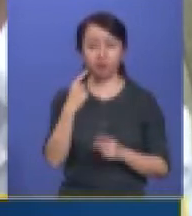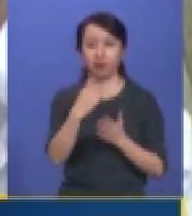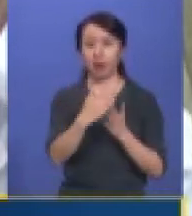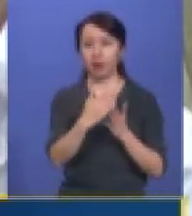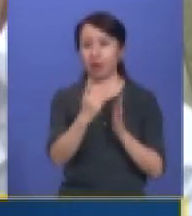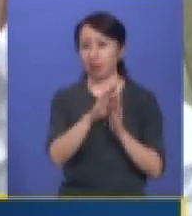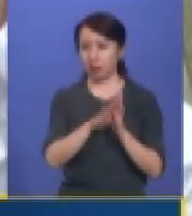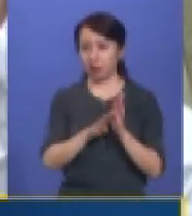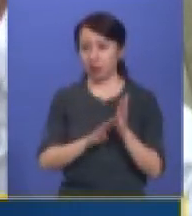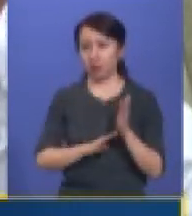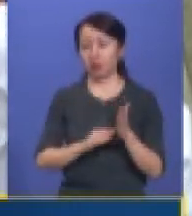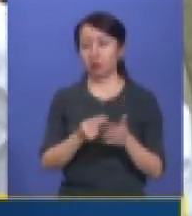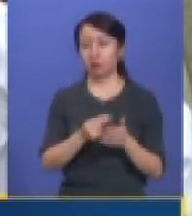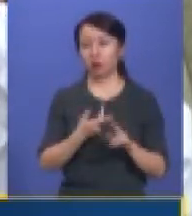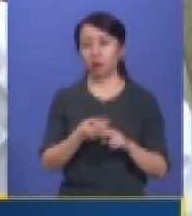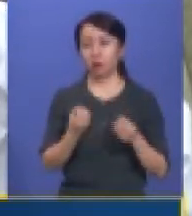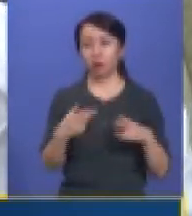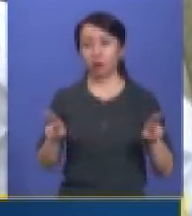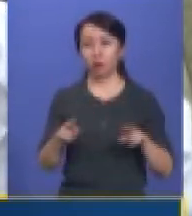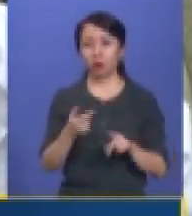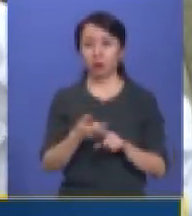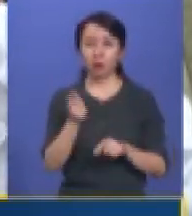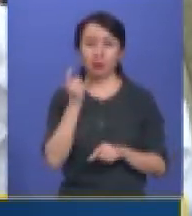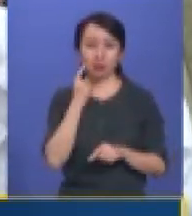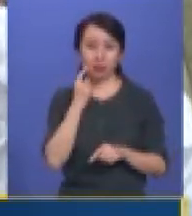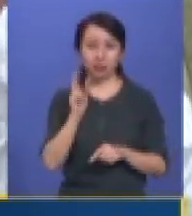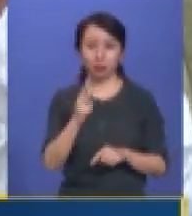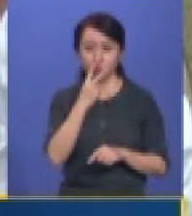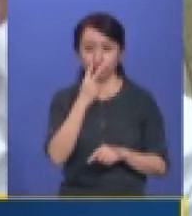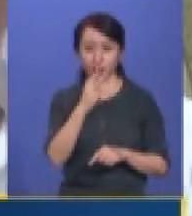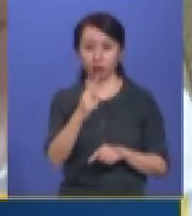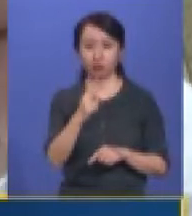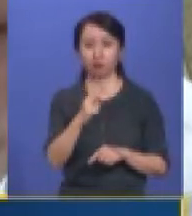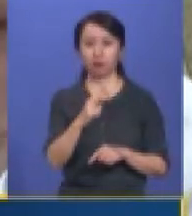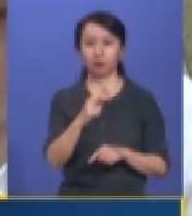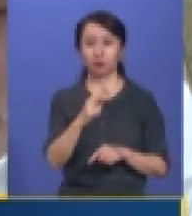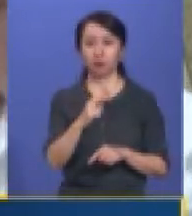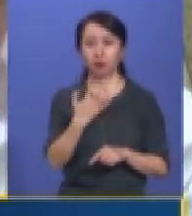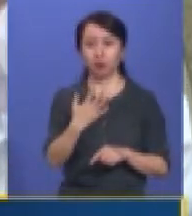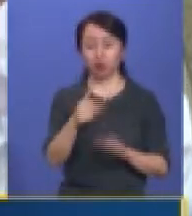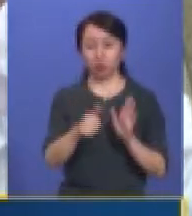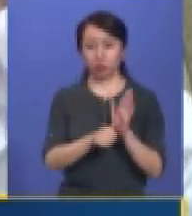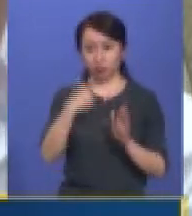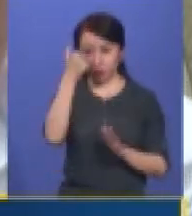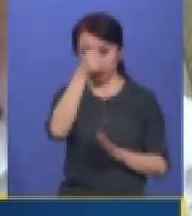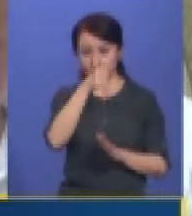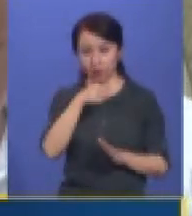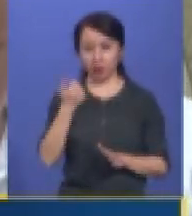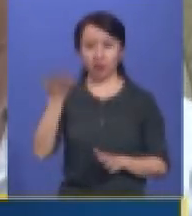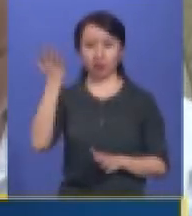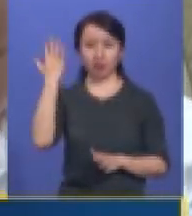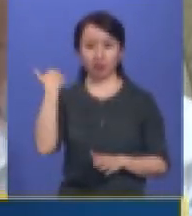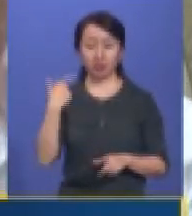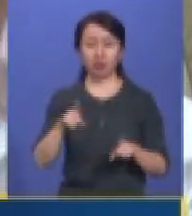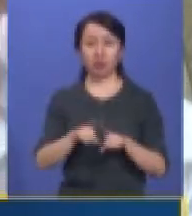на эту музыку, да. Но просто потом стеснялась кому-то ее показывать. И это вот уже, наверное, лет 5-6 назад как-то то